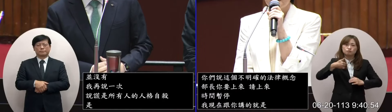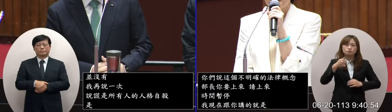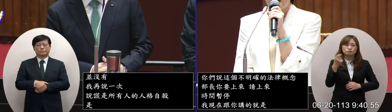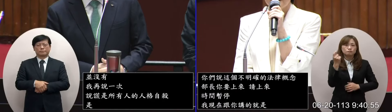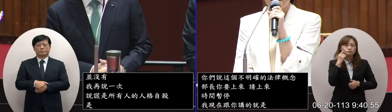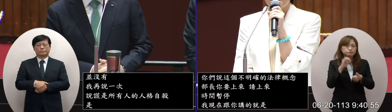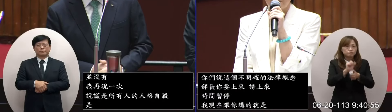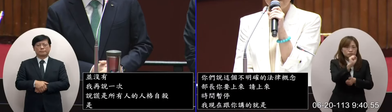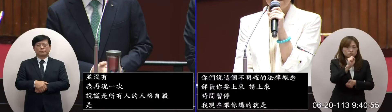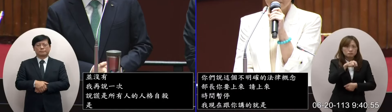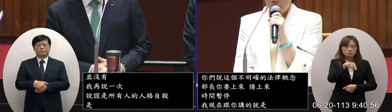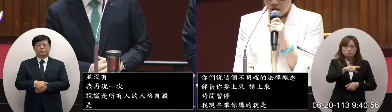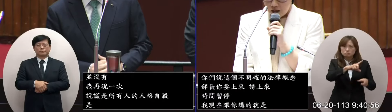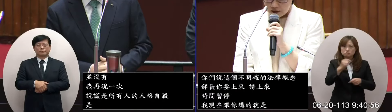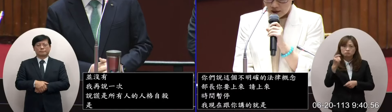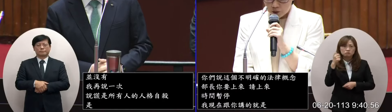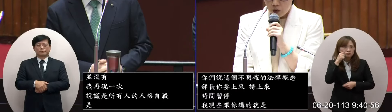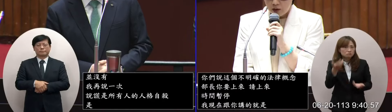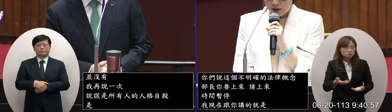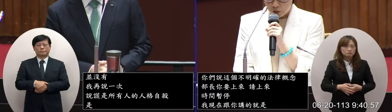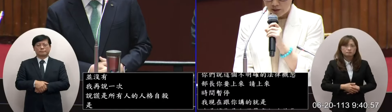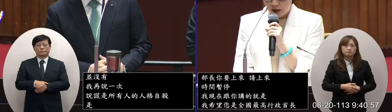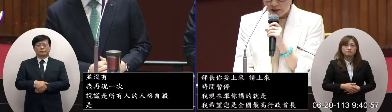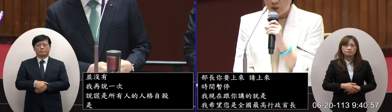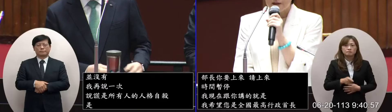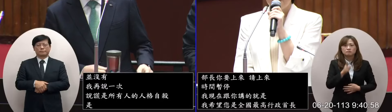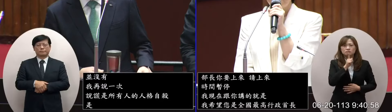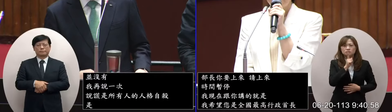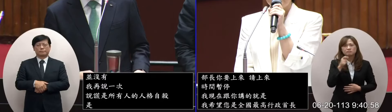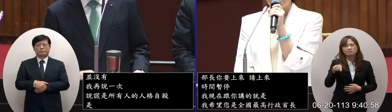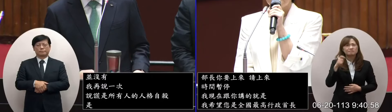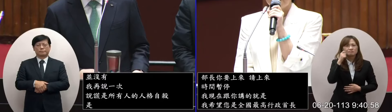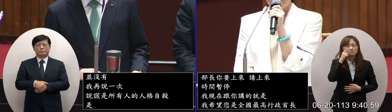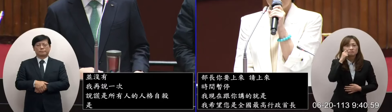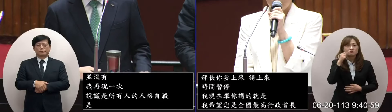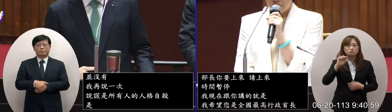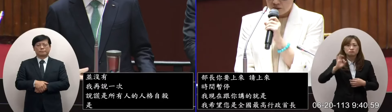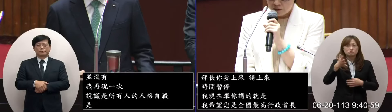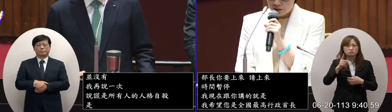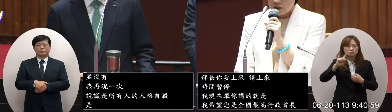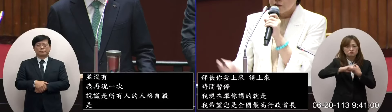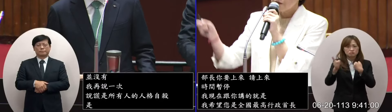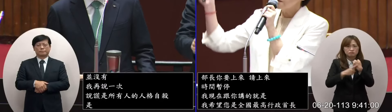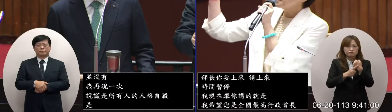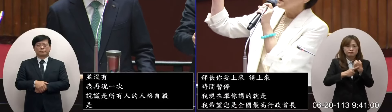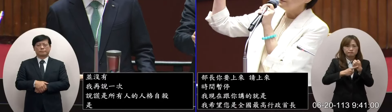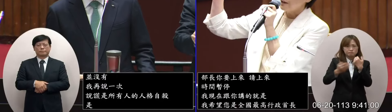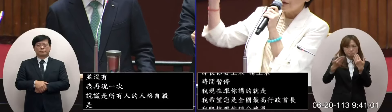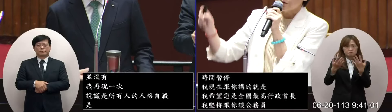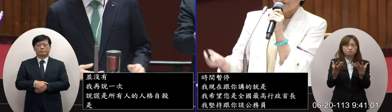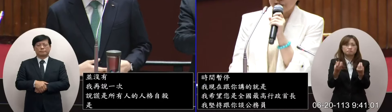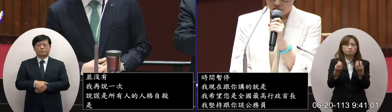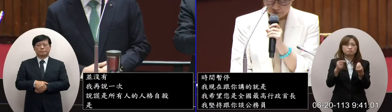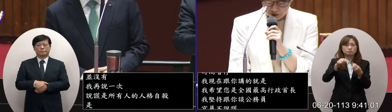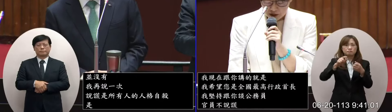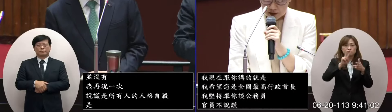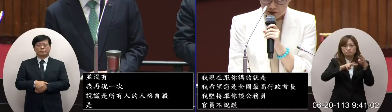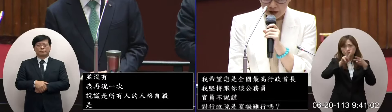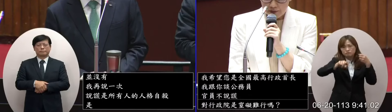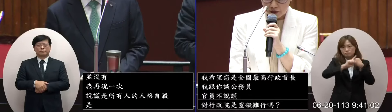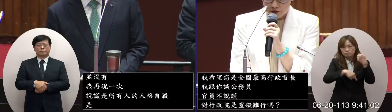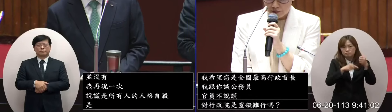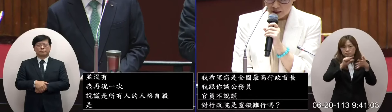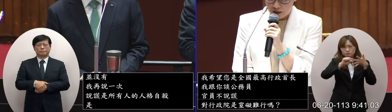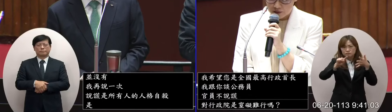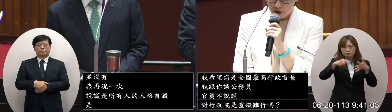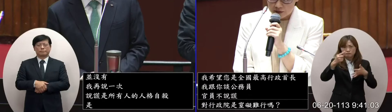院来说是挚爱难行吗？你说很困难，因为这个不明确的法律条文，这是刑法168条，